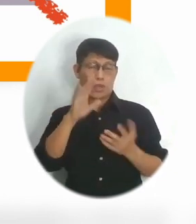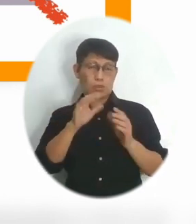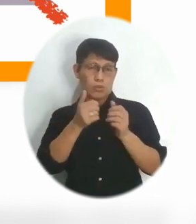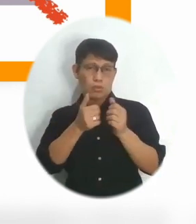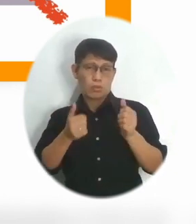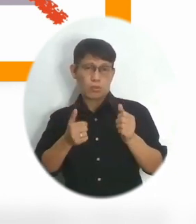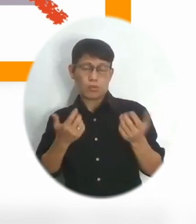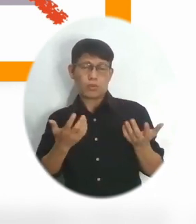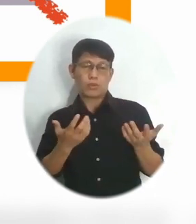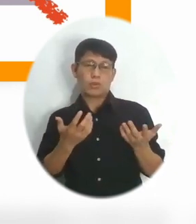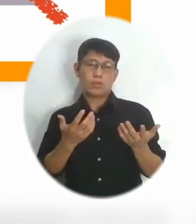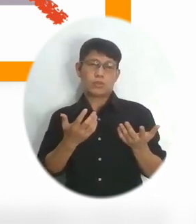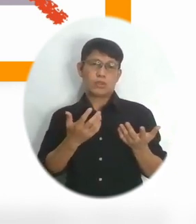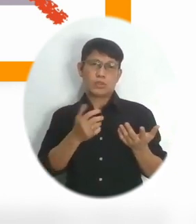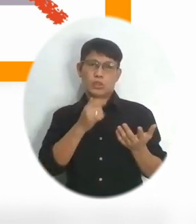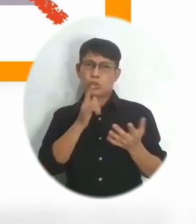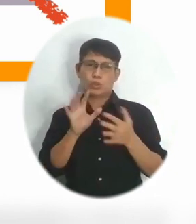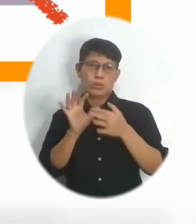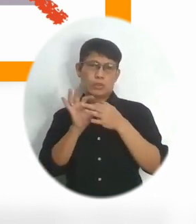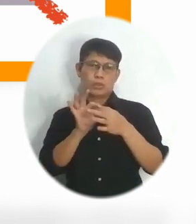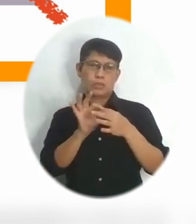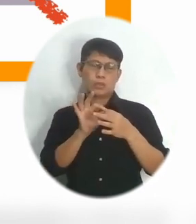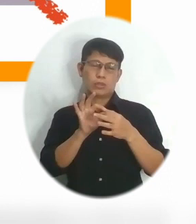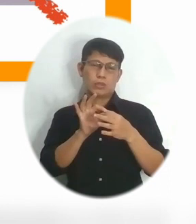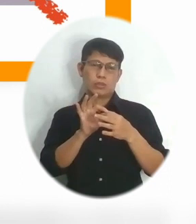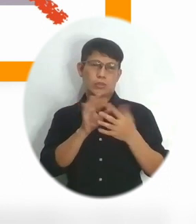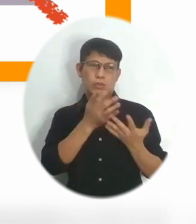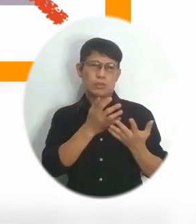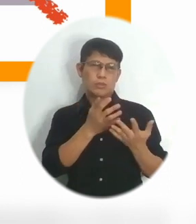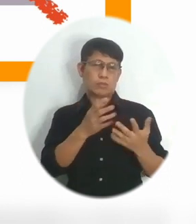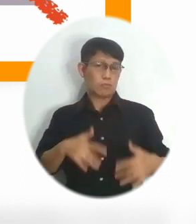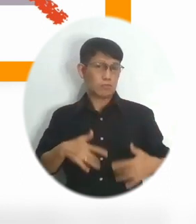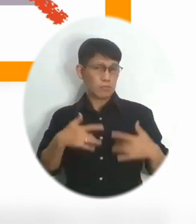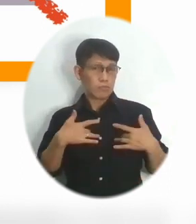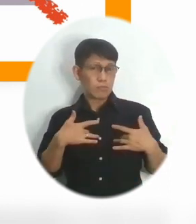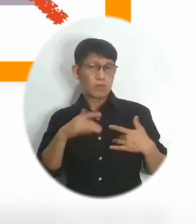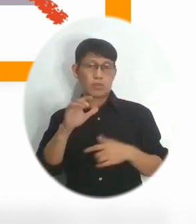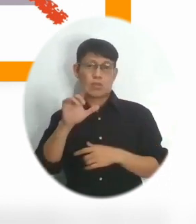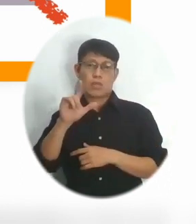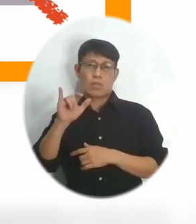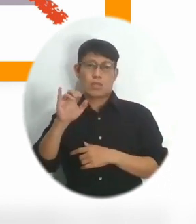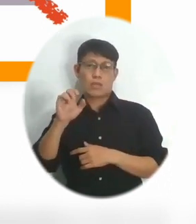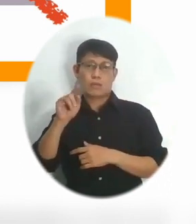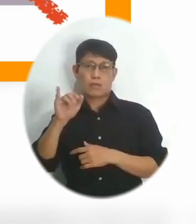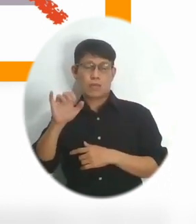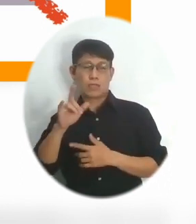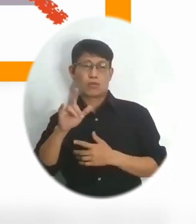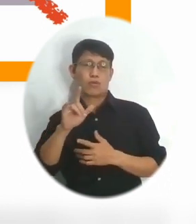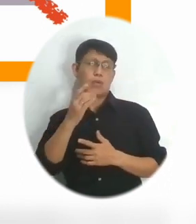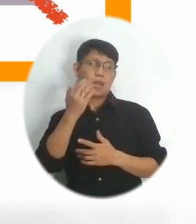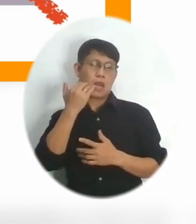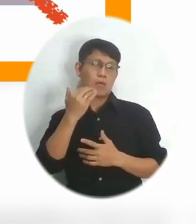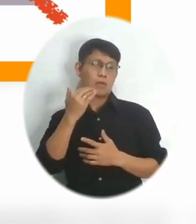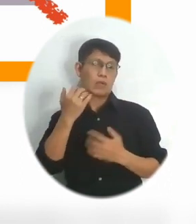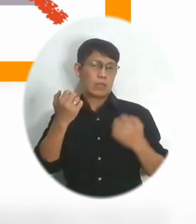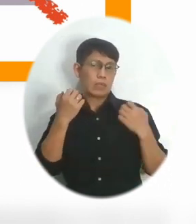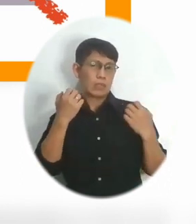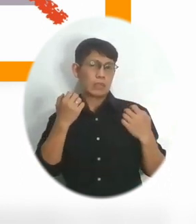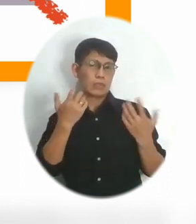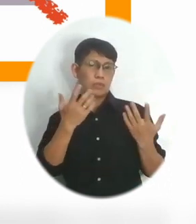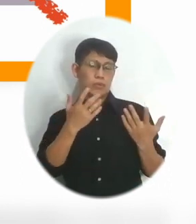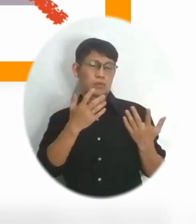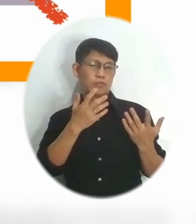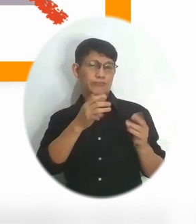para maiwasan ito. Hindi ito naiugnay sa mga lifestyle or environmental factors tulad ng lack of